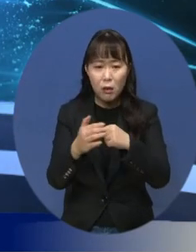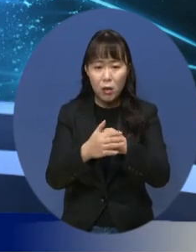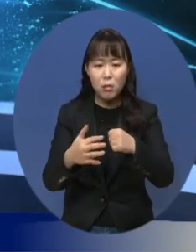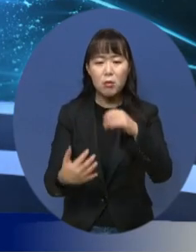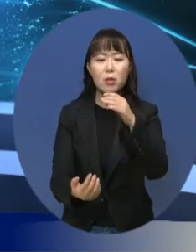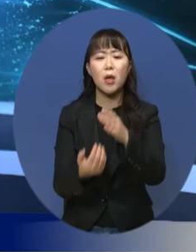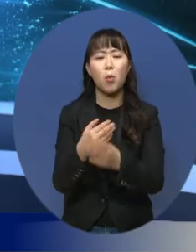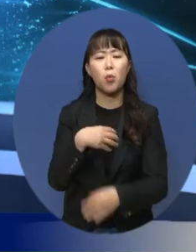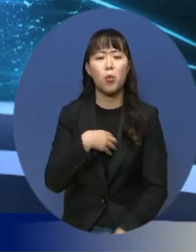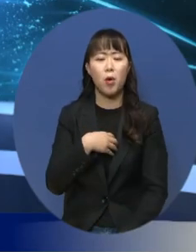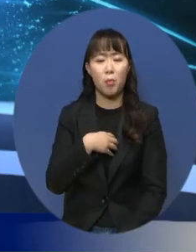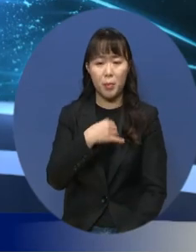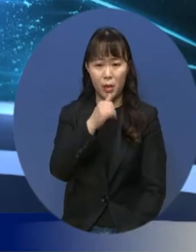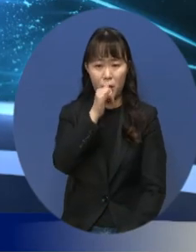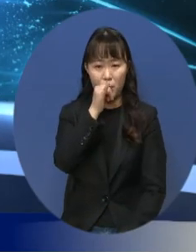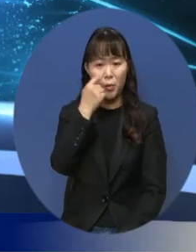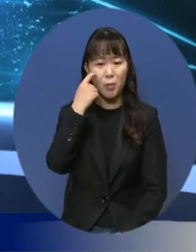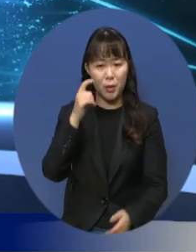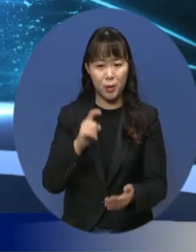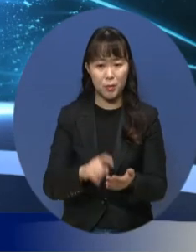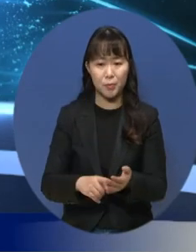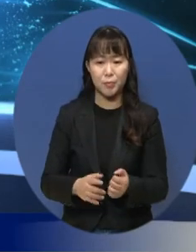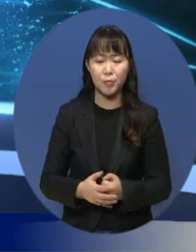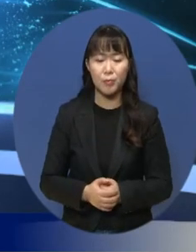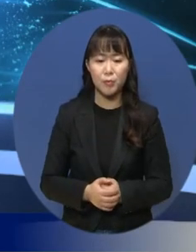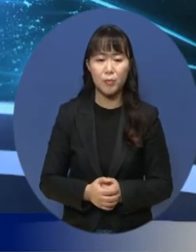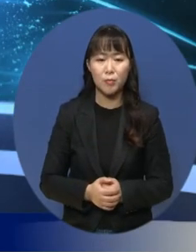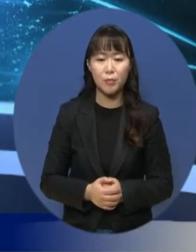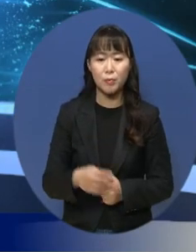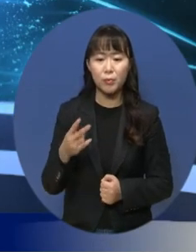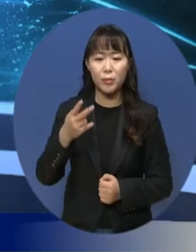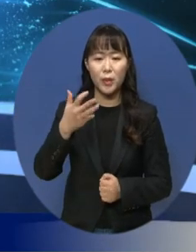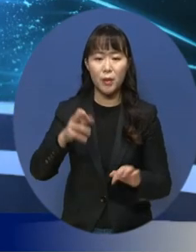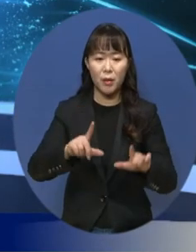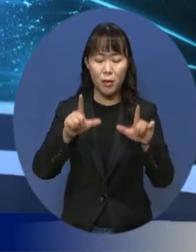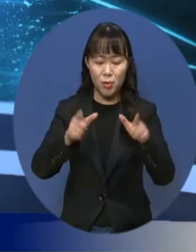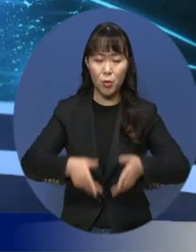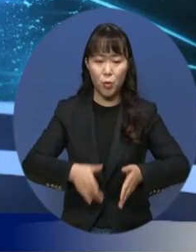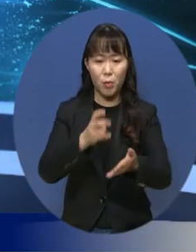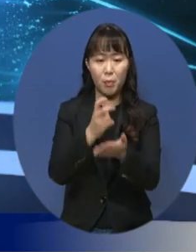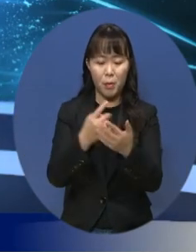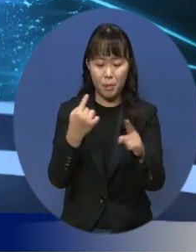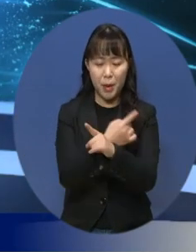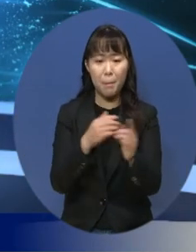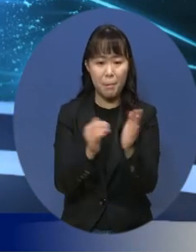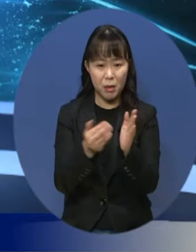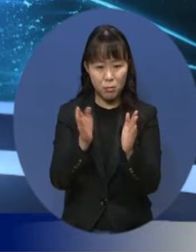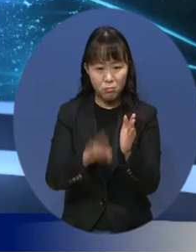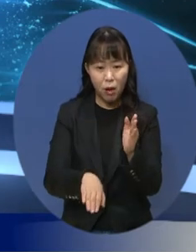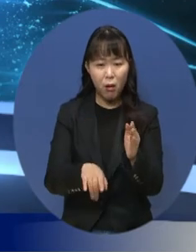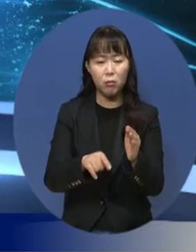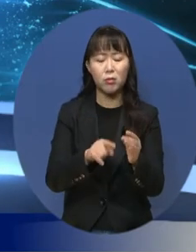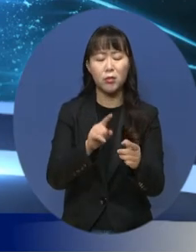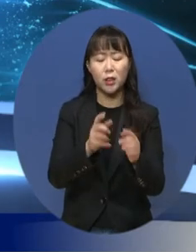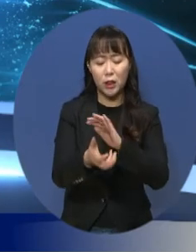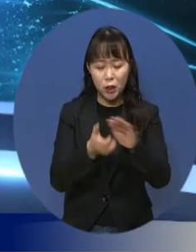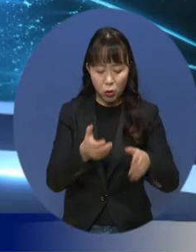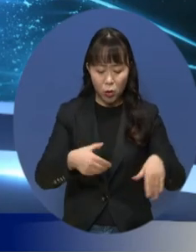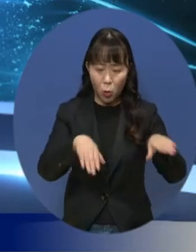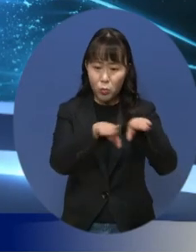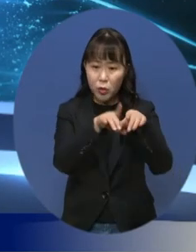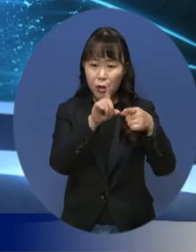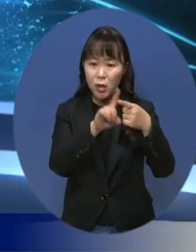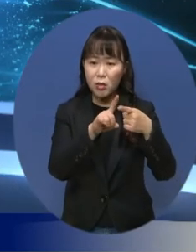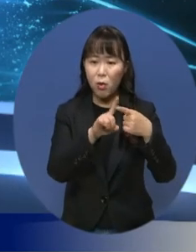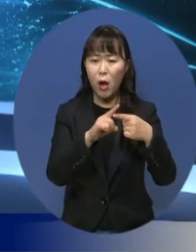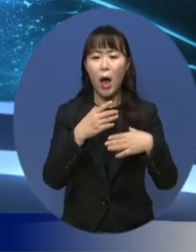사고를 당할 위험이 있는 것으로 나타났는데요. 2018년 도로법이 개정됐지만 법 개정 전 건물들은